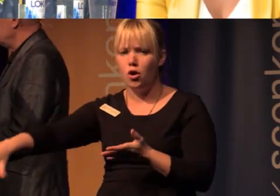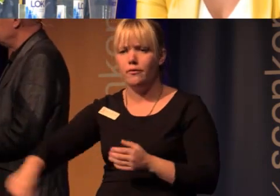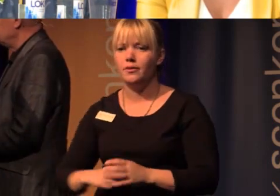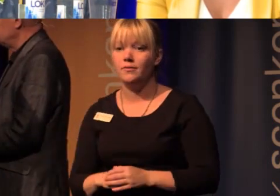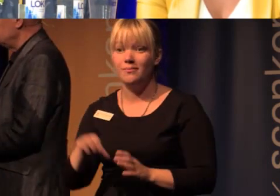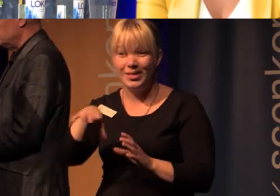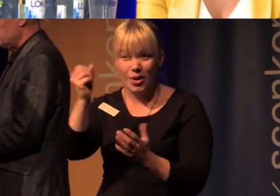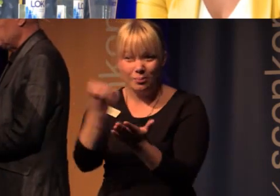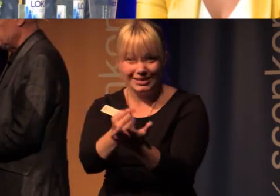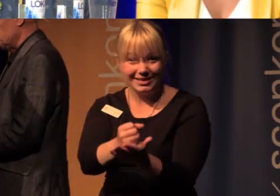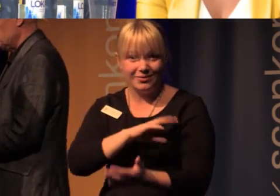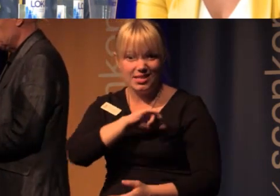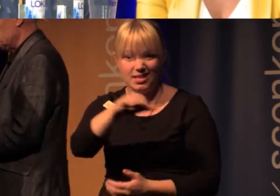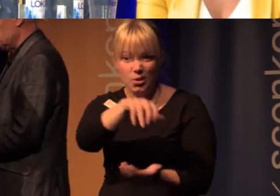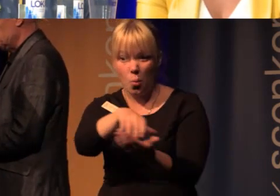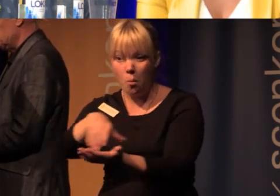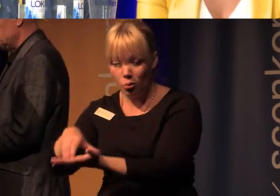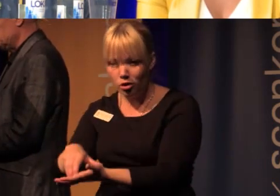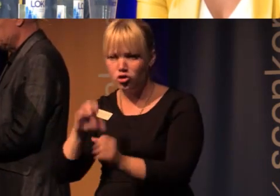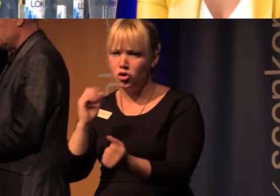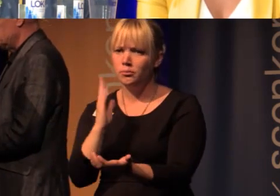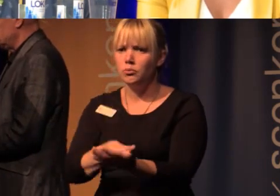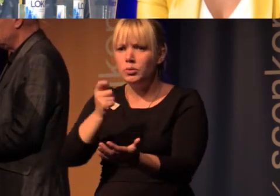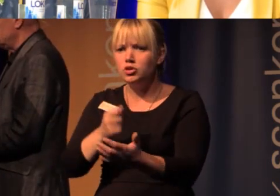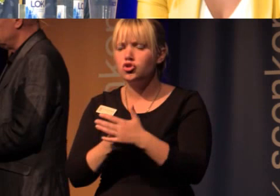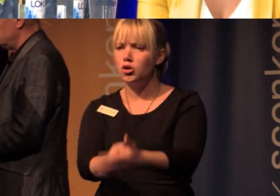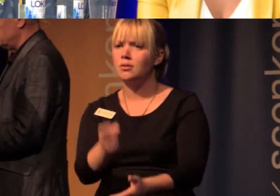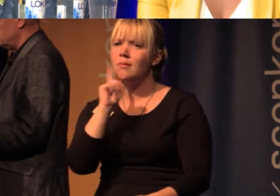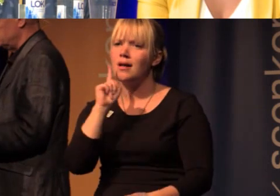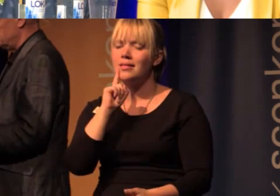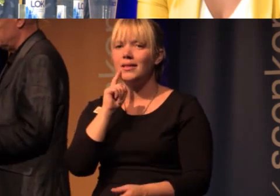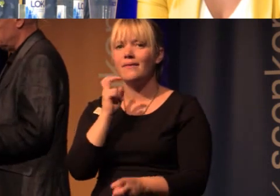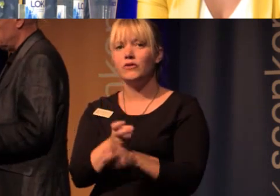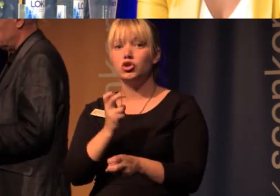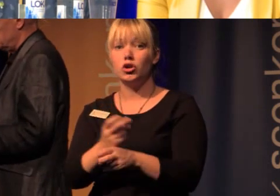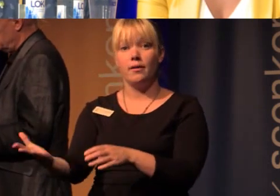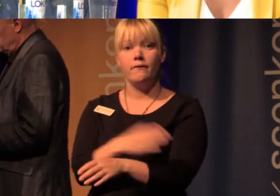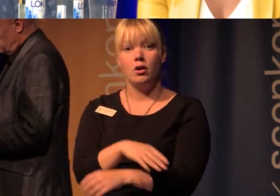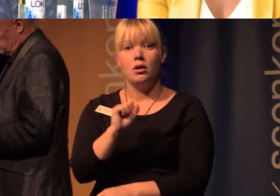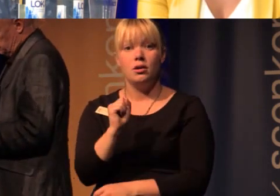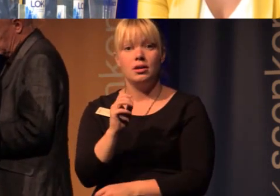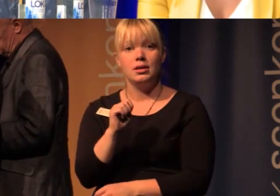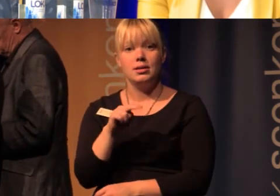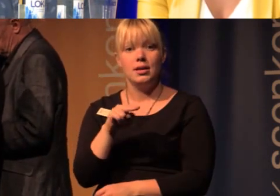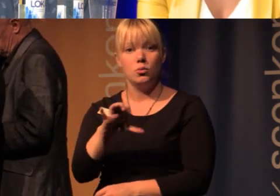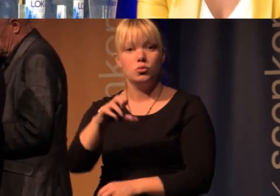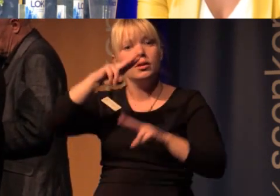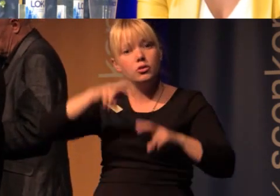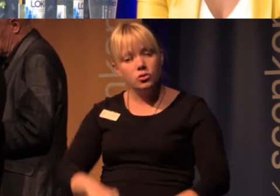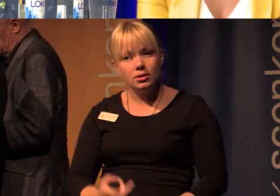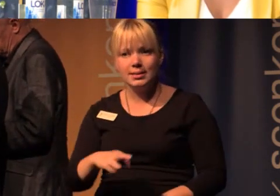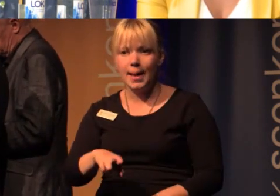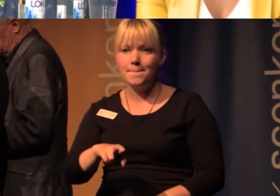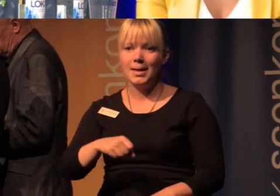sitter i kommuner och ska besluta om stöd till olika verksamheter så försöker man alltid ha med en genusanalys. Alltså varför är det alltid så att